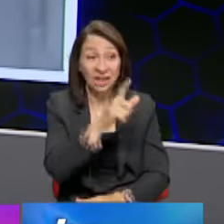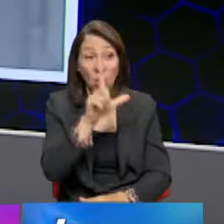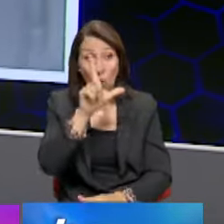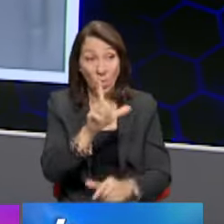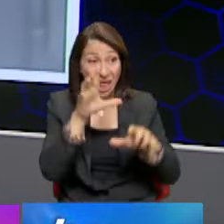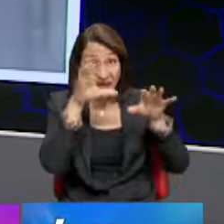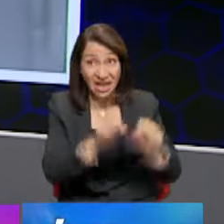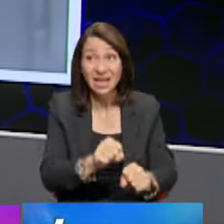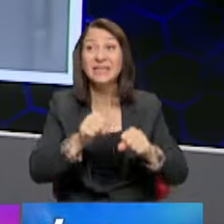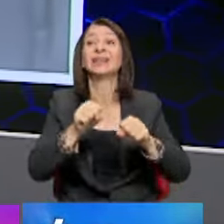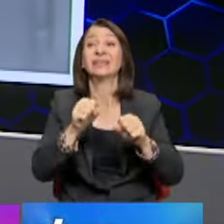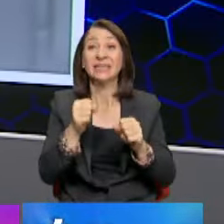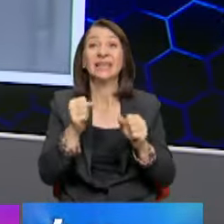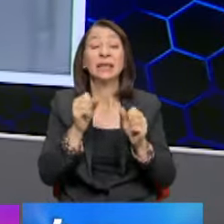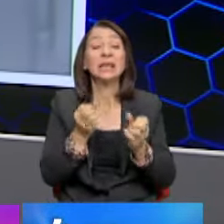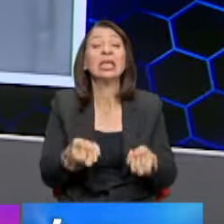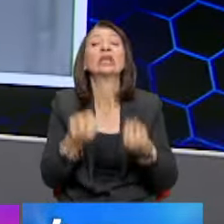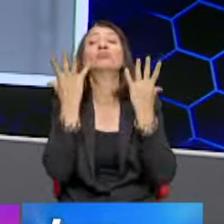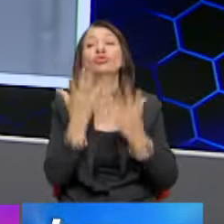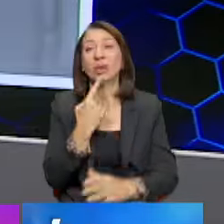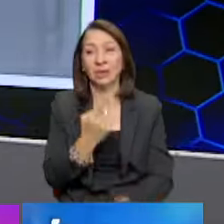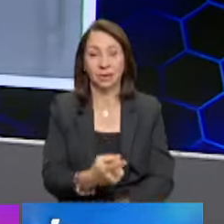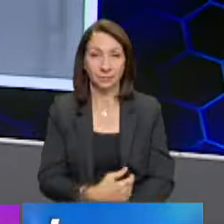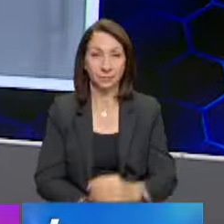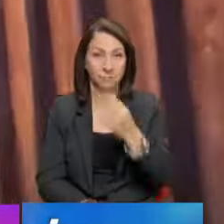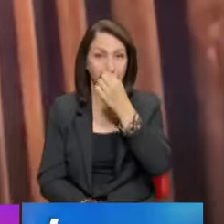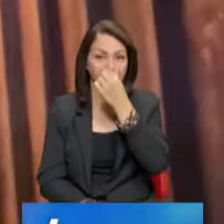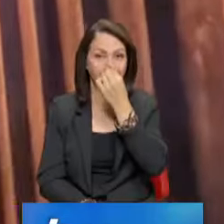Lübnan'ı işgal etmekle yetinmeyecek dedi.